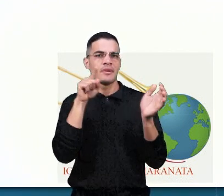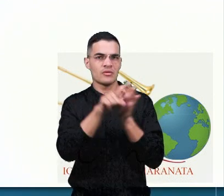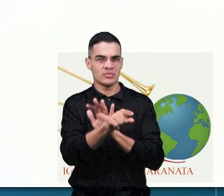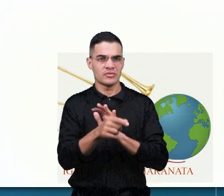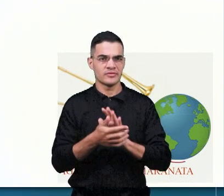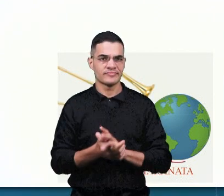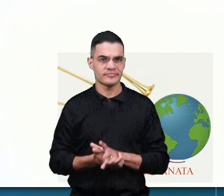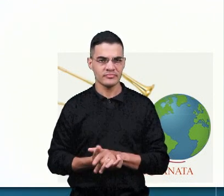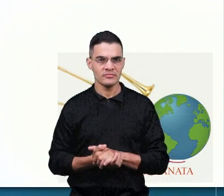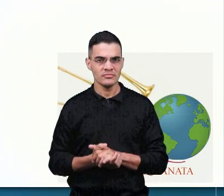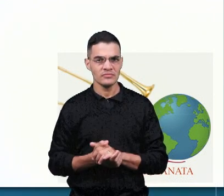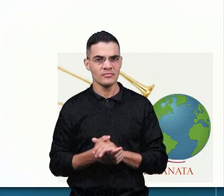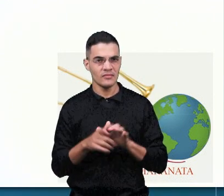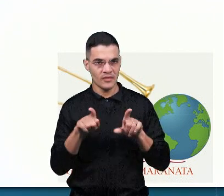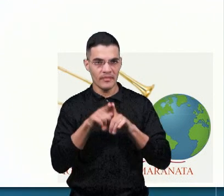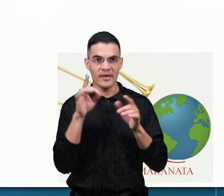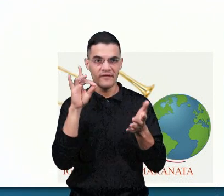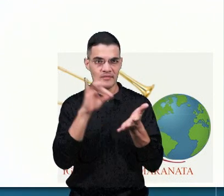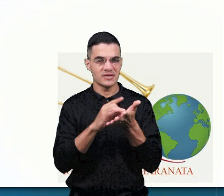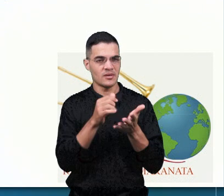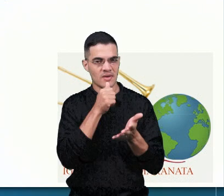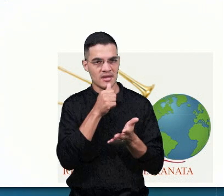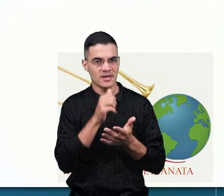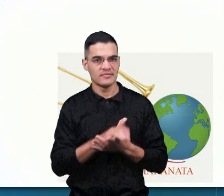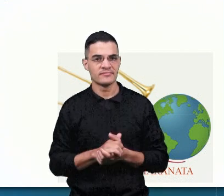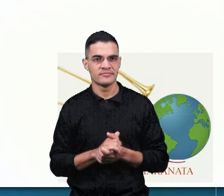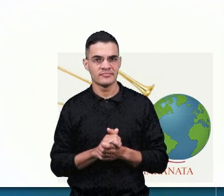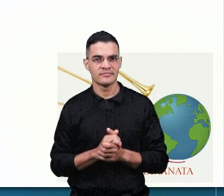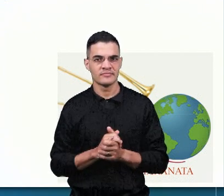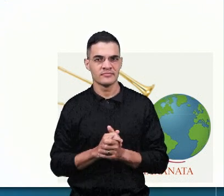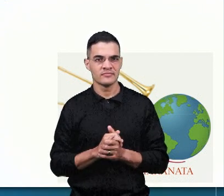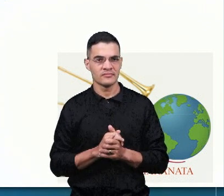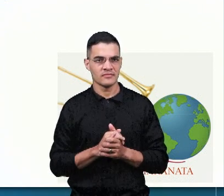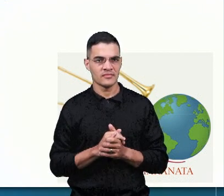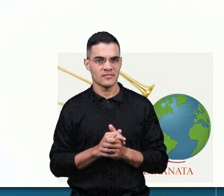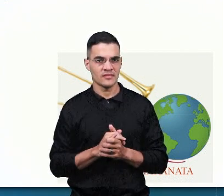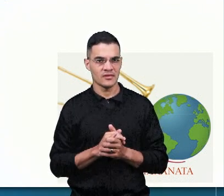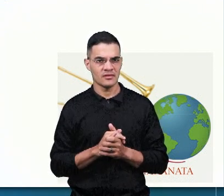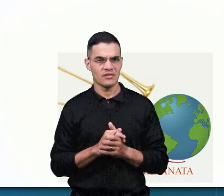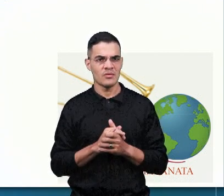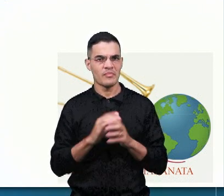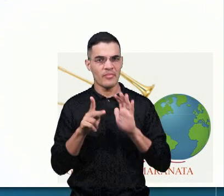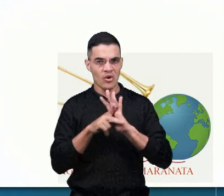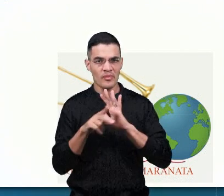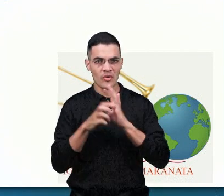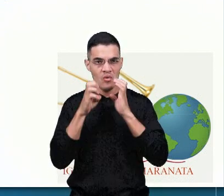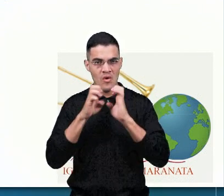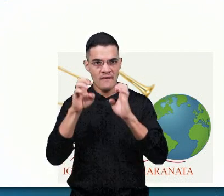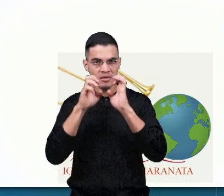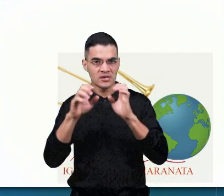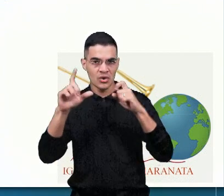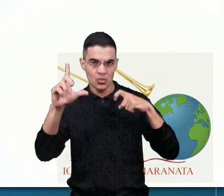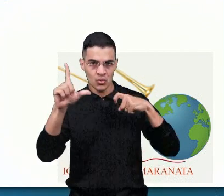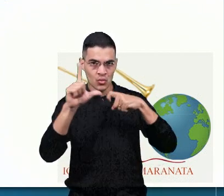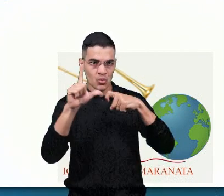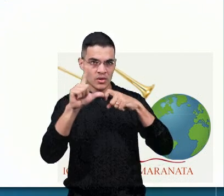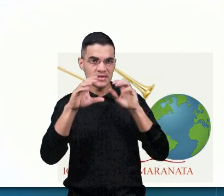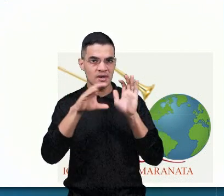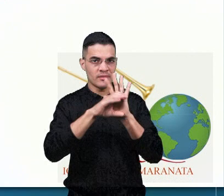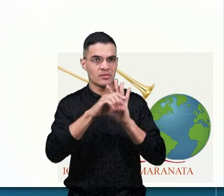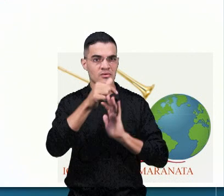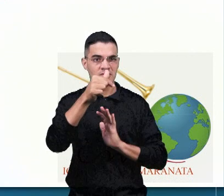à la première question, une première affirmation pour la question. Dans l'évangile de Luc, chapitre 7,